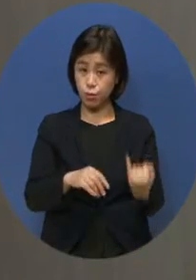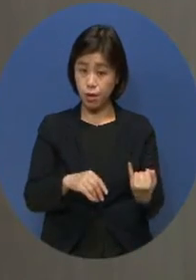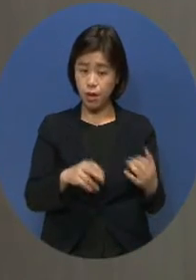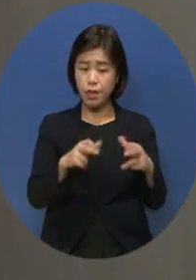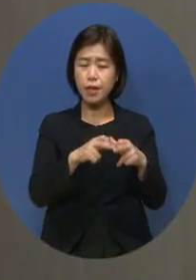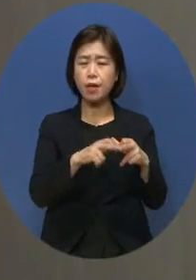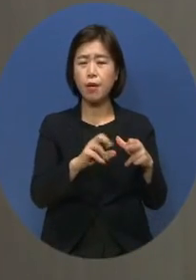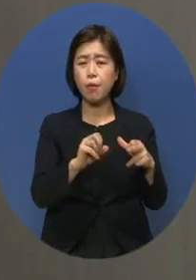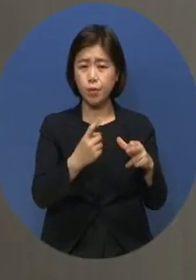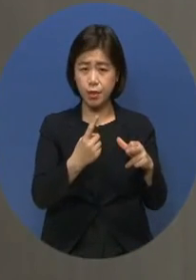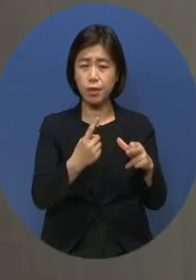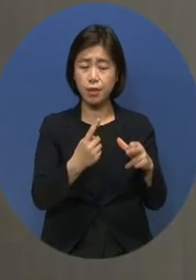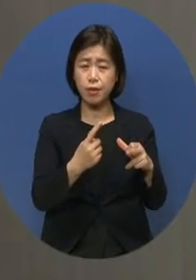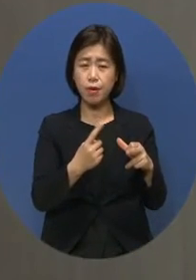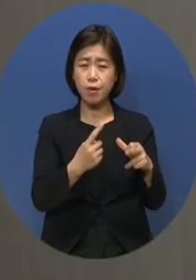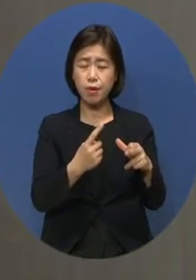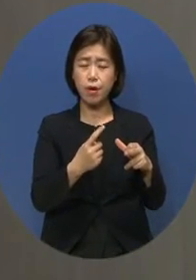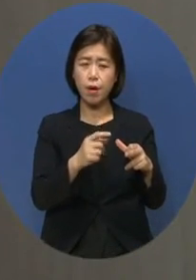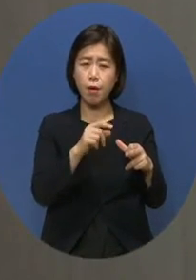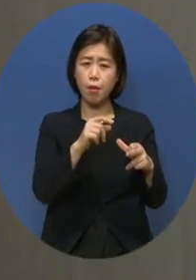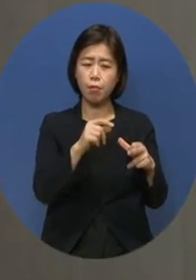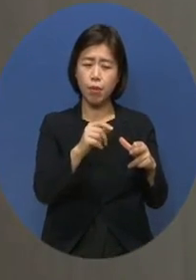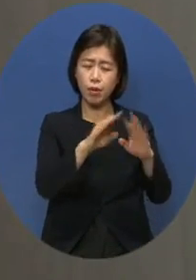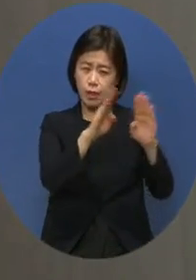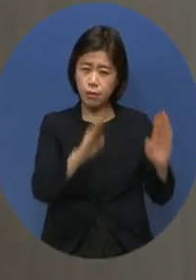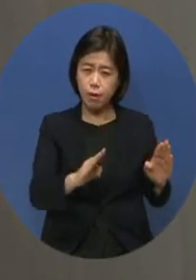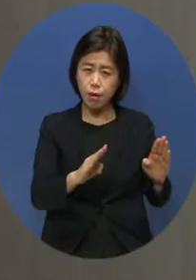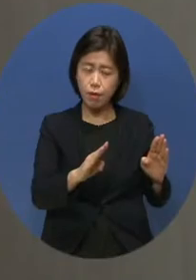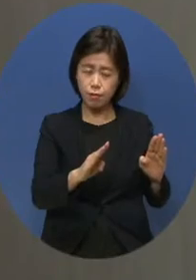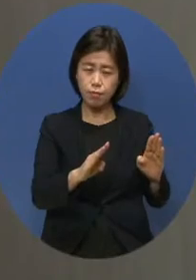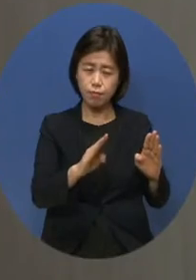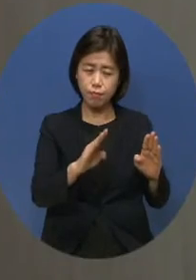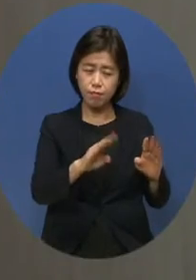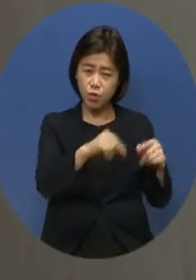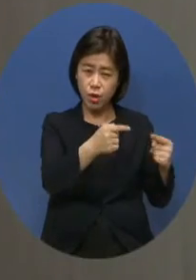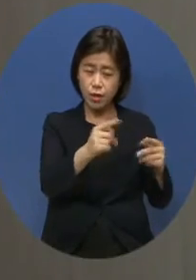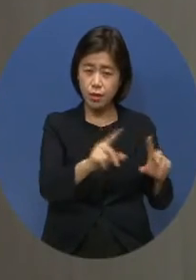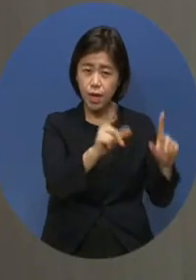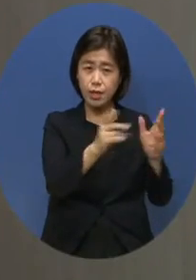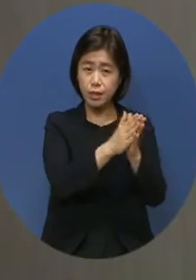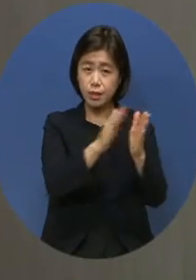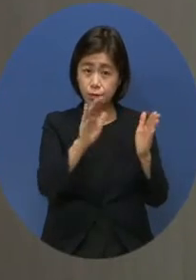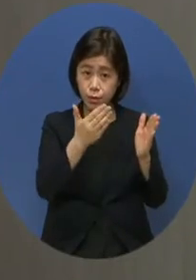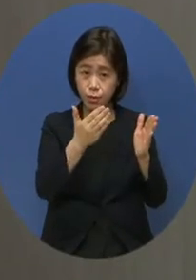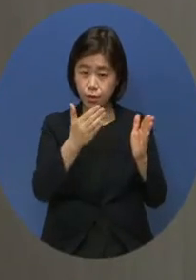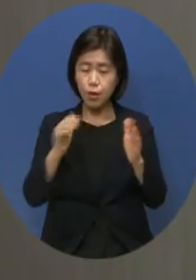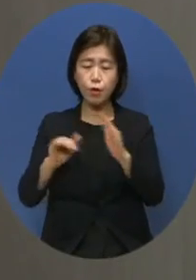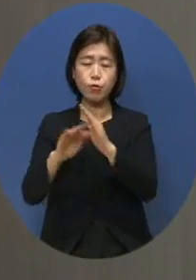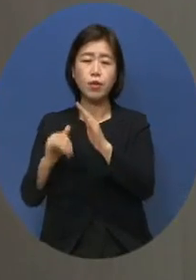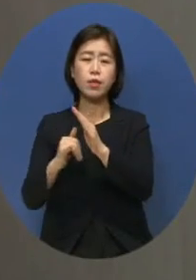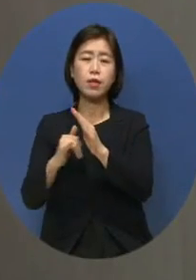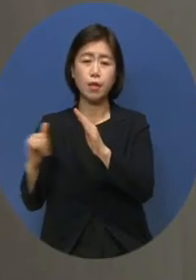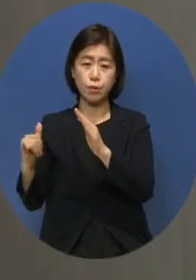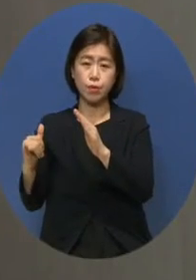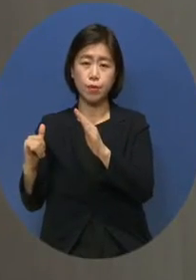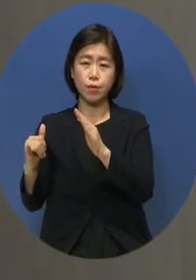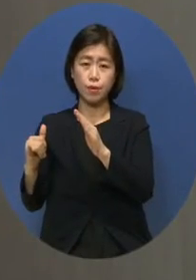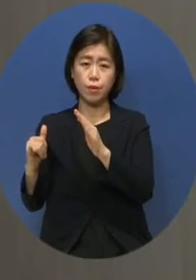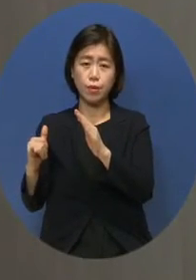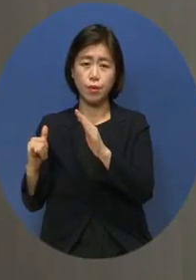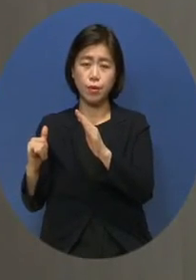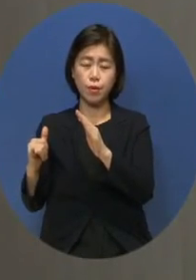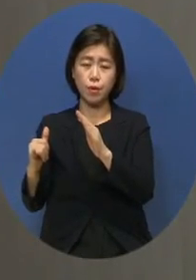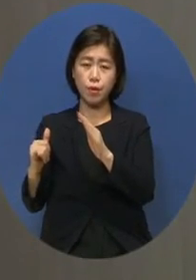집에 찾아왔었던 변화라고 하는 게 단순히 우리 집의 문제가 아니라 장애를 가지고 있는 가족 구성원이 살고 있는